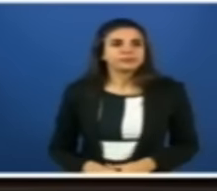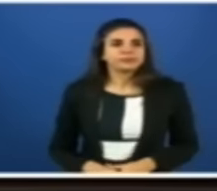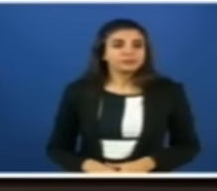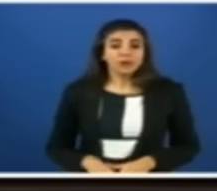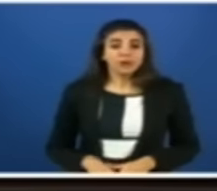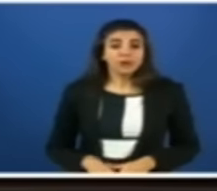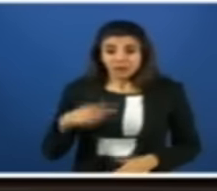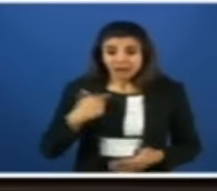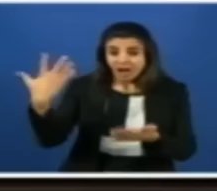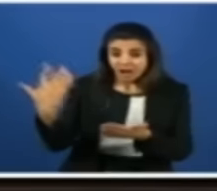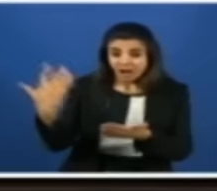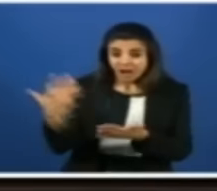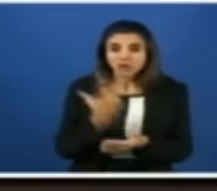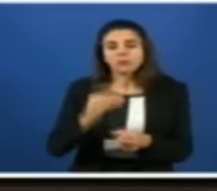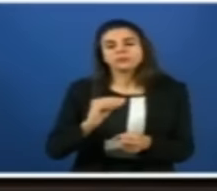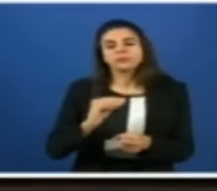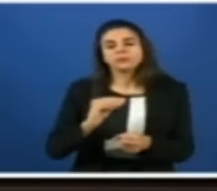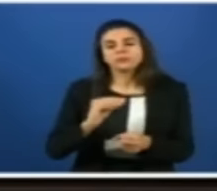Bunu sağlamak için de